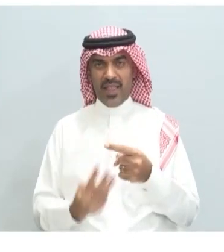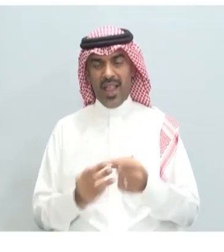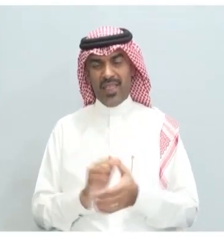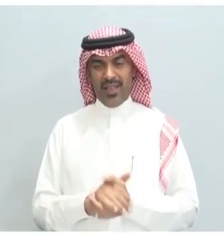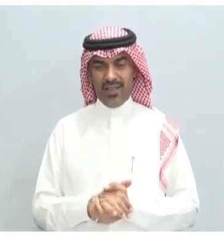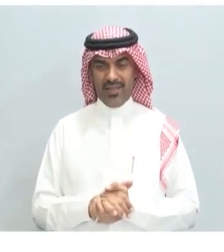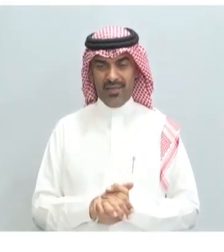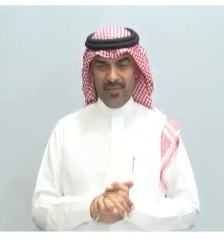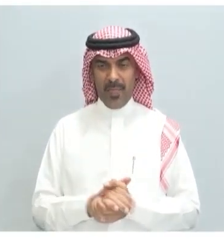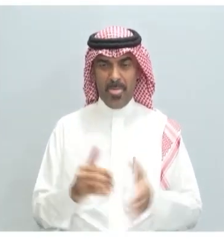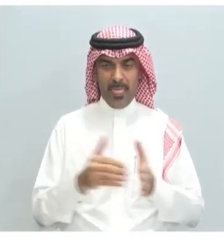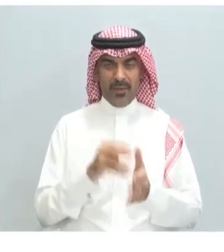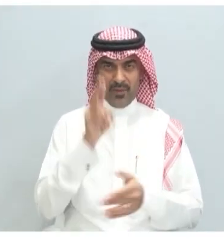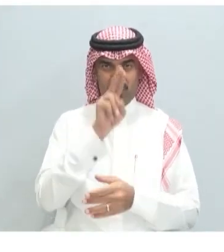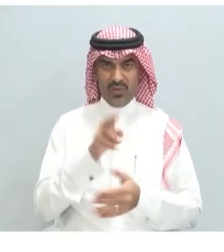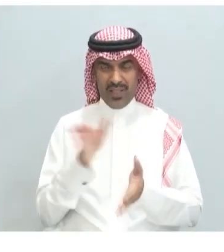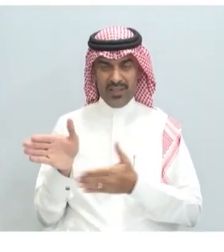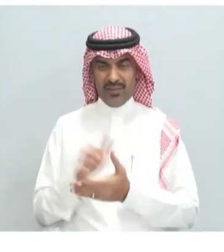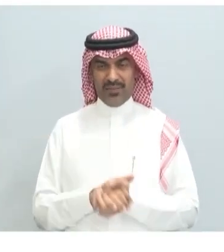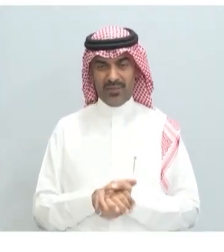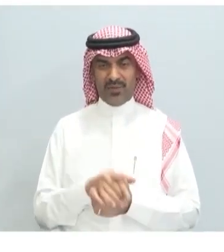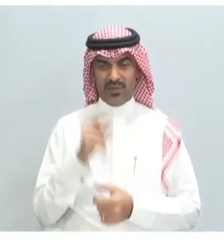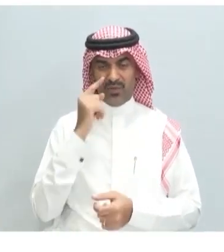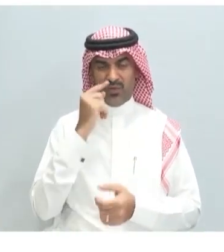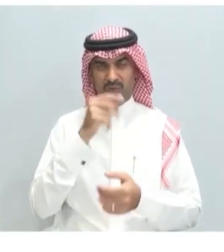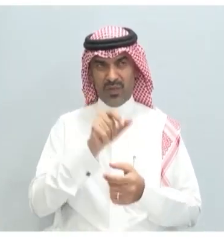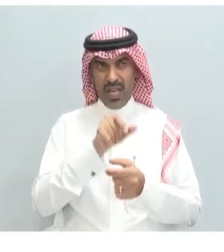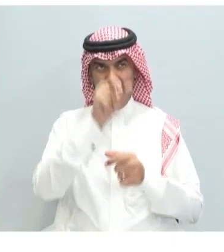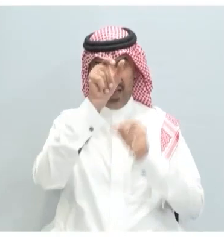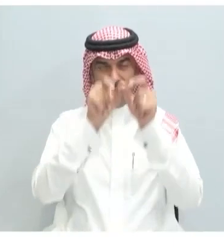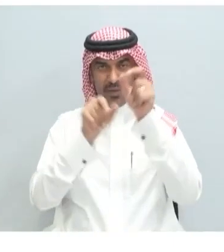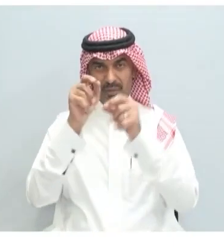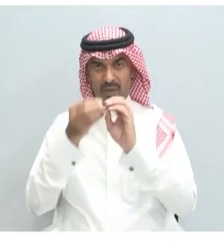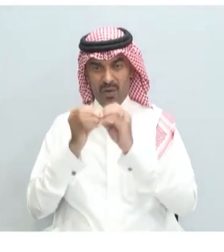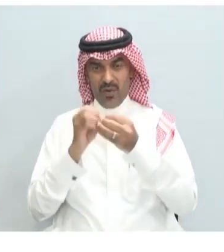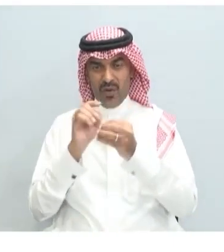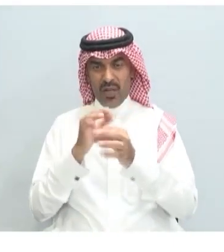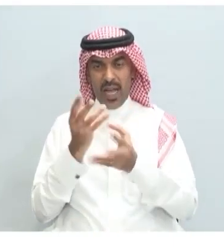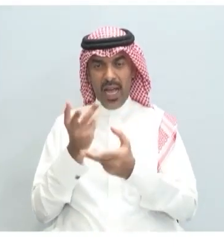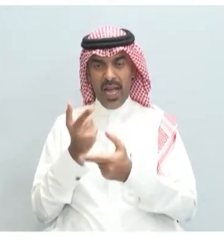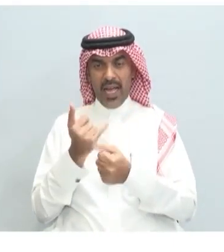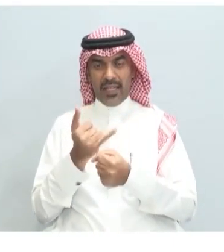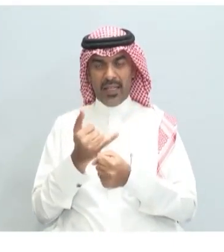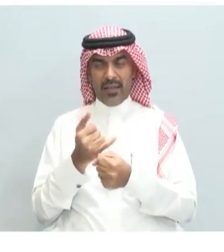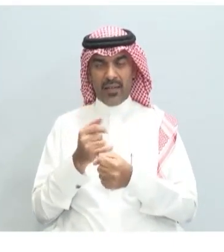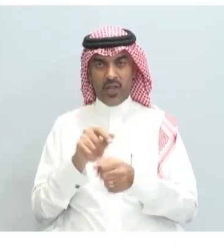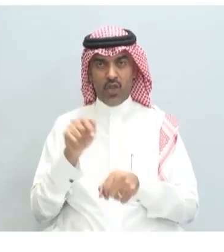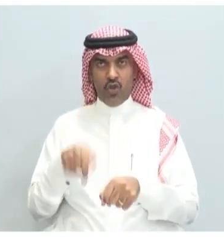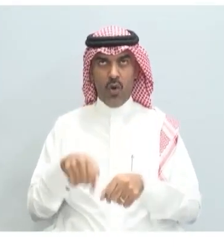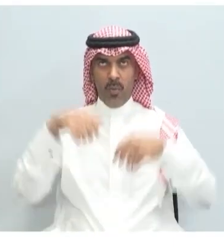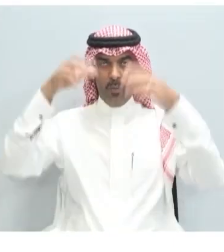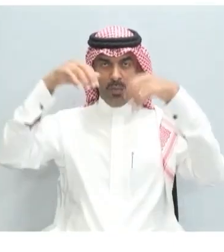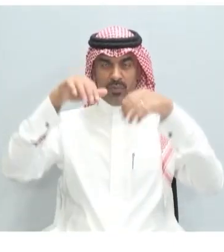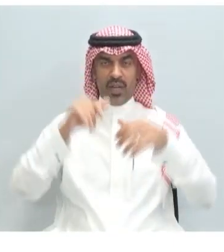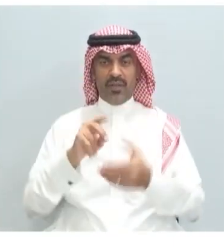في نختم بهذا السؤال يبين التظليل بالاعمده في الشكل عدد الايام الممطره اكس في مدينه ما ما احتمال ان